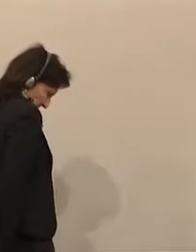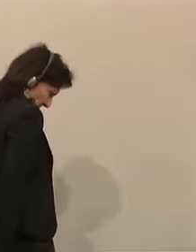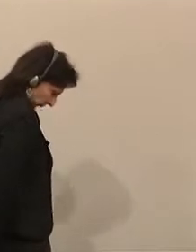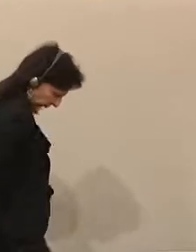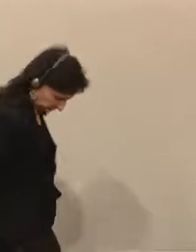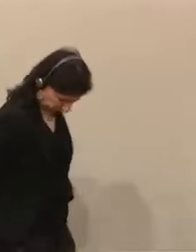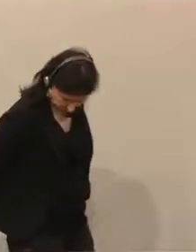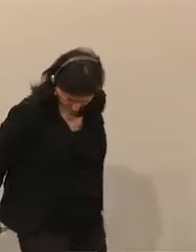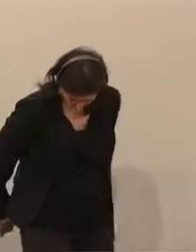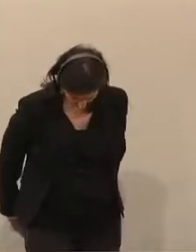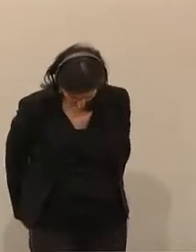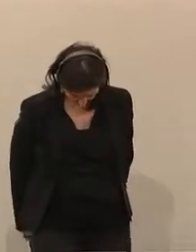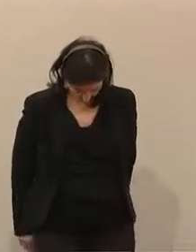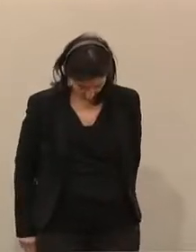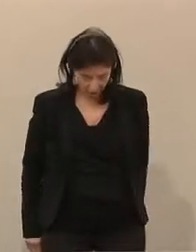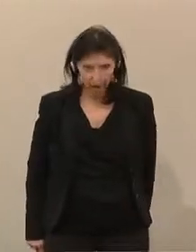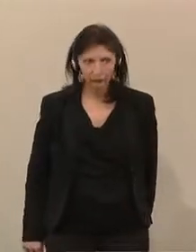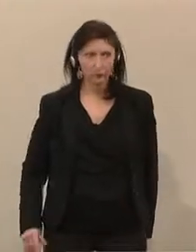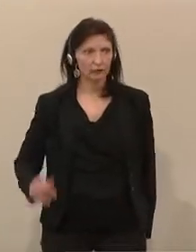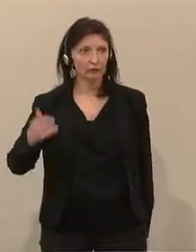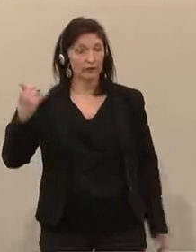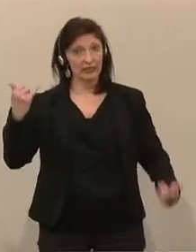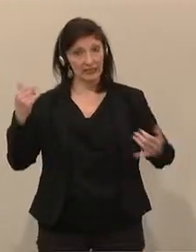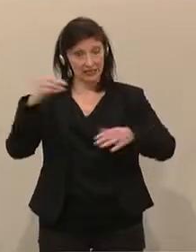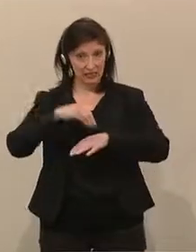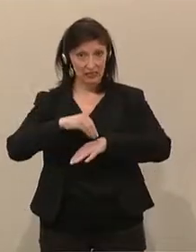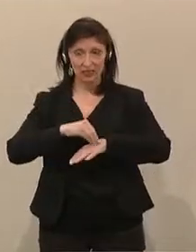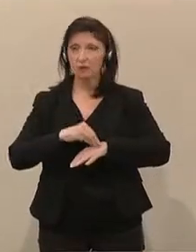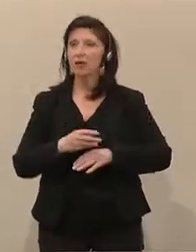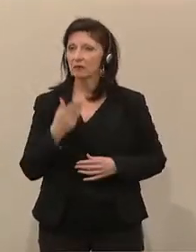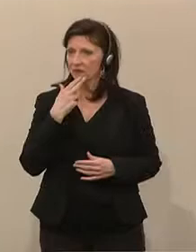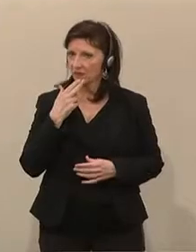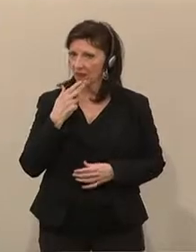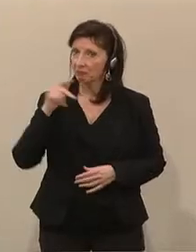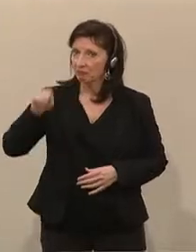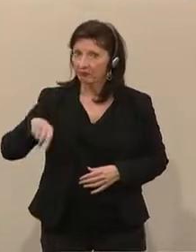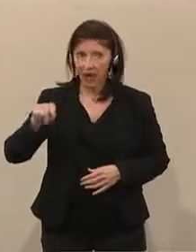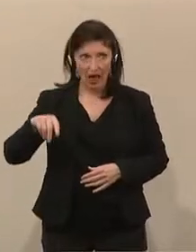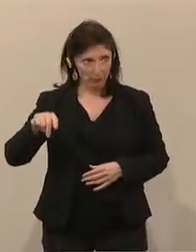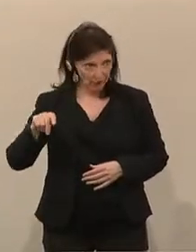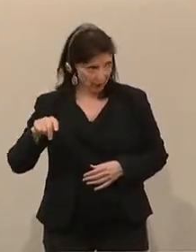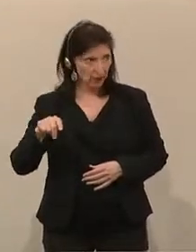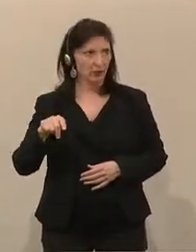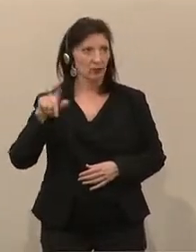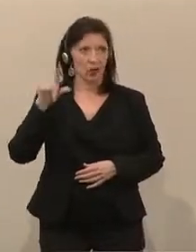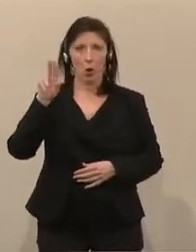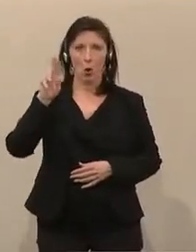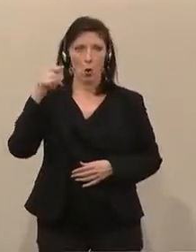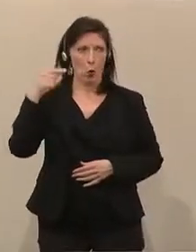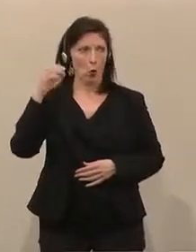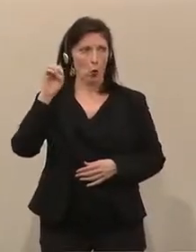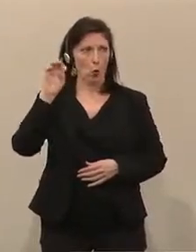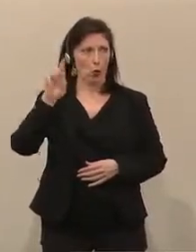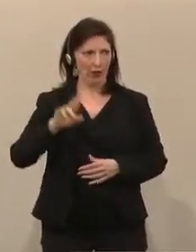Angela Baumgartner von der ÖVP hebt in ihrer Rede noch einmal die Eckpunkte des heute vorgestellten Budgets hervor. Darin setze man